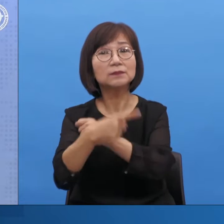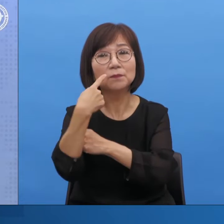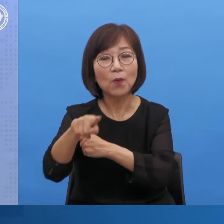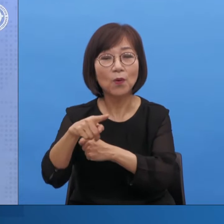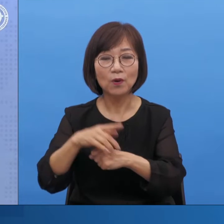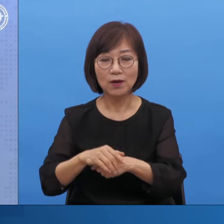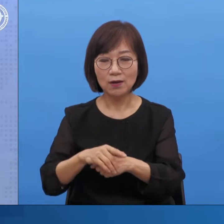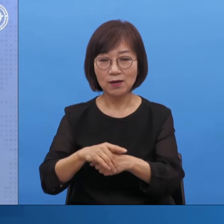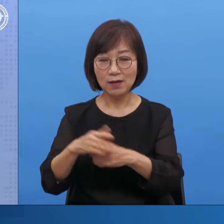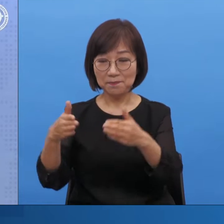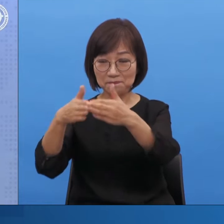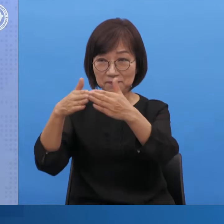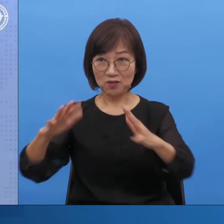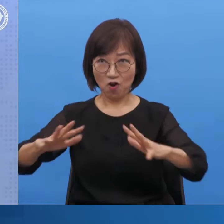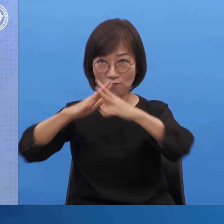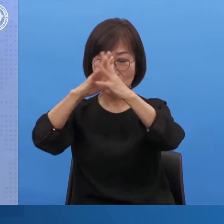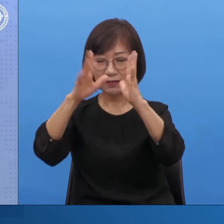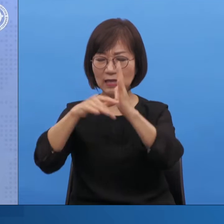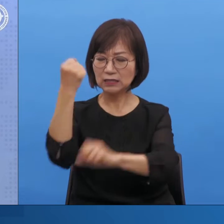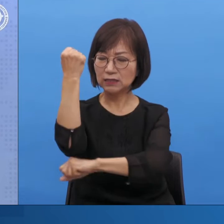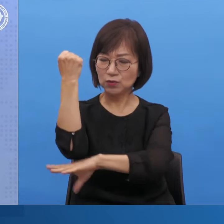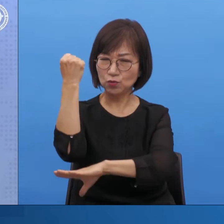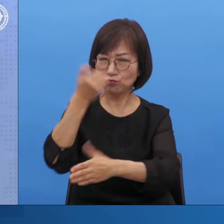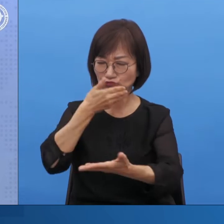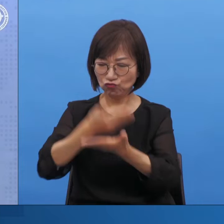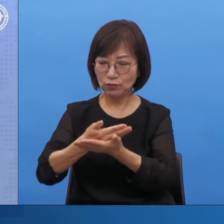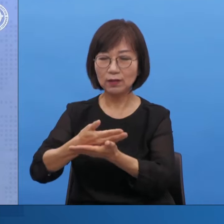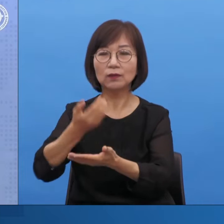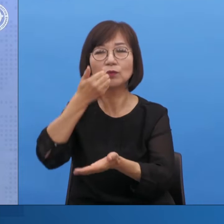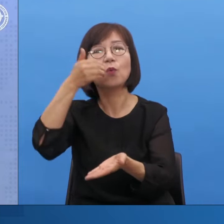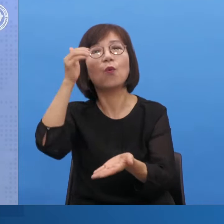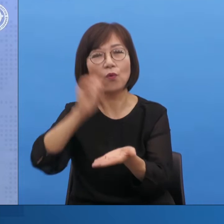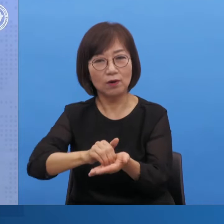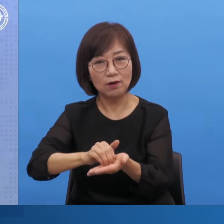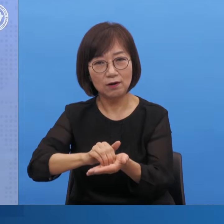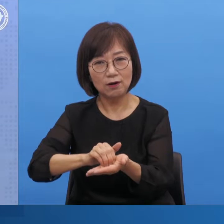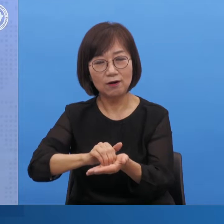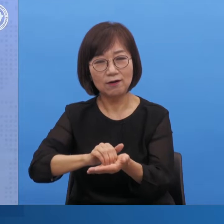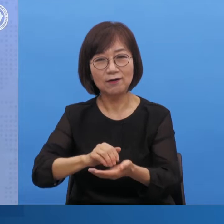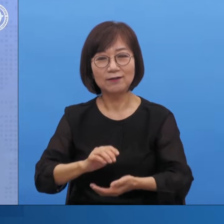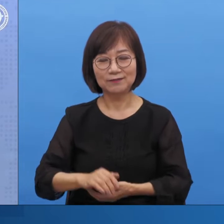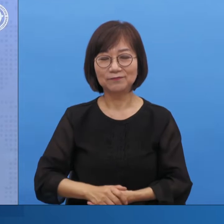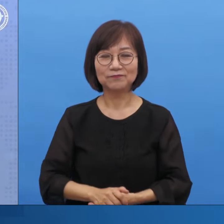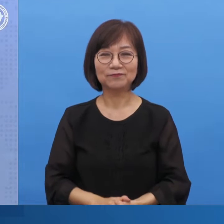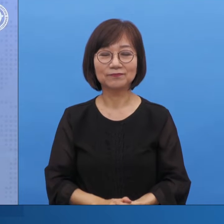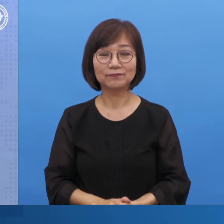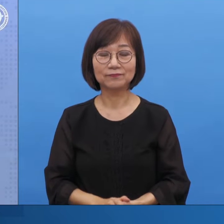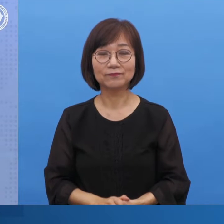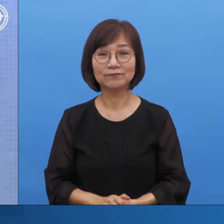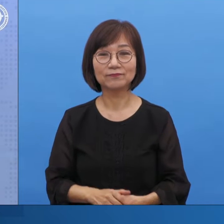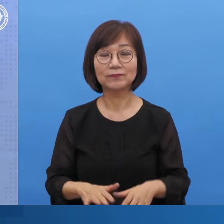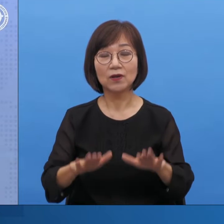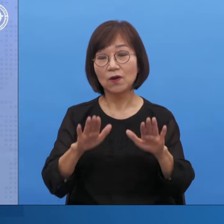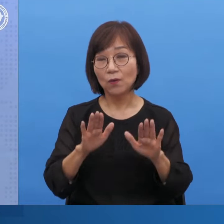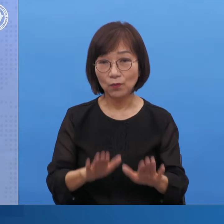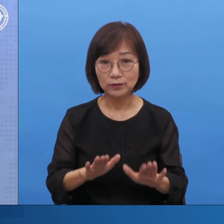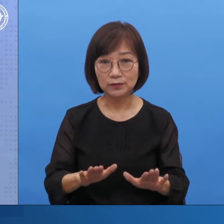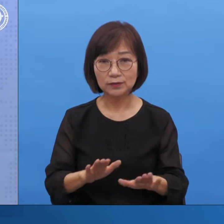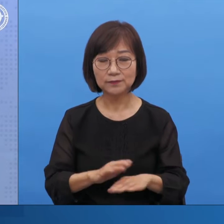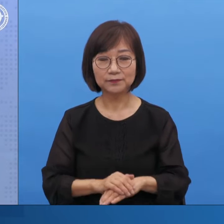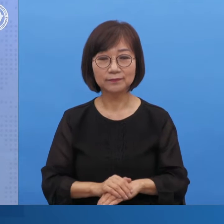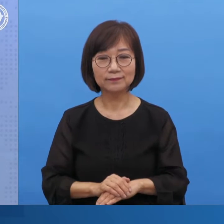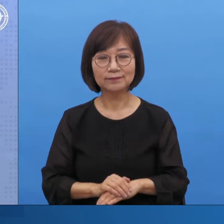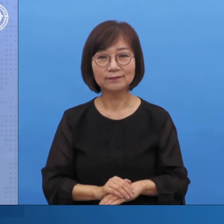that foundation stone. 굉장히 중요하죠. This is tremendous. It's so important. 오늘 여러분이 이